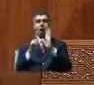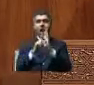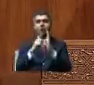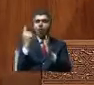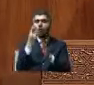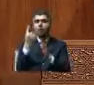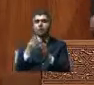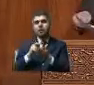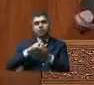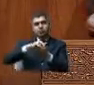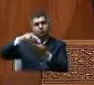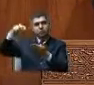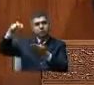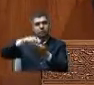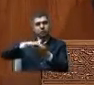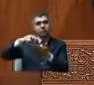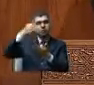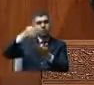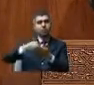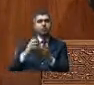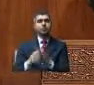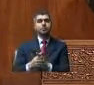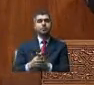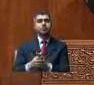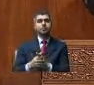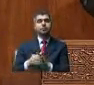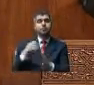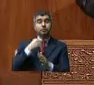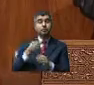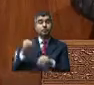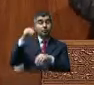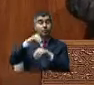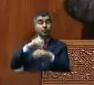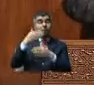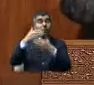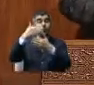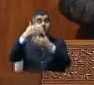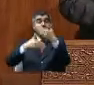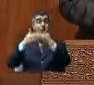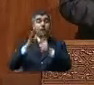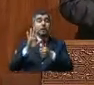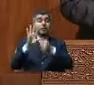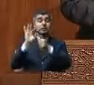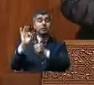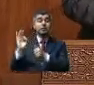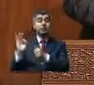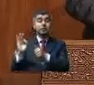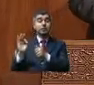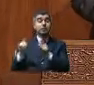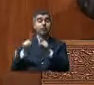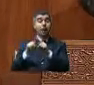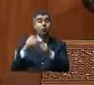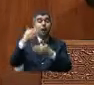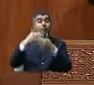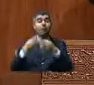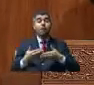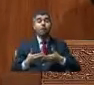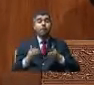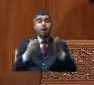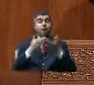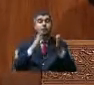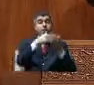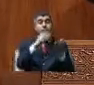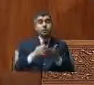الهليكوبتر من اجله. انجاز 60 وحده استشفائيه والبدء في تشغيلها،